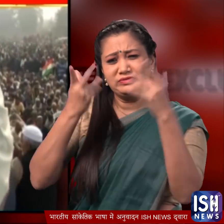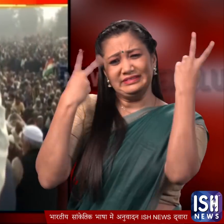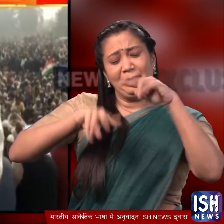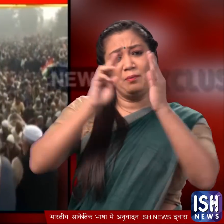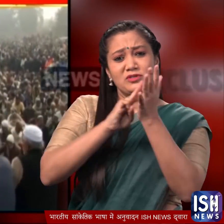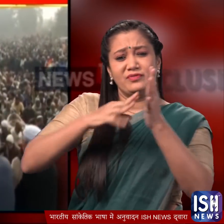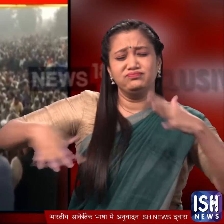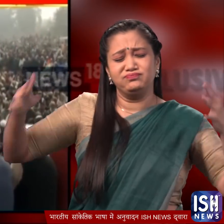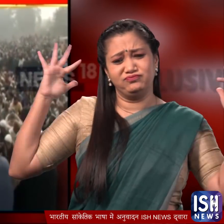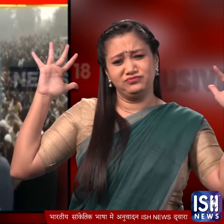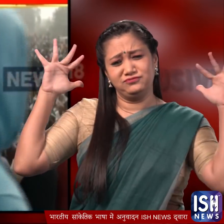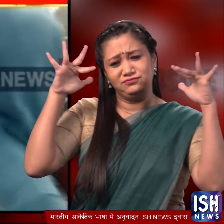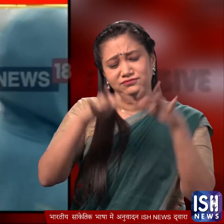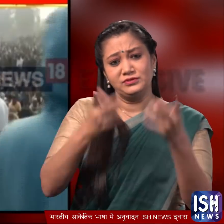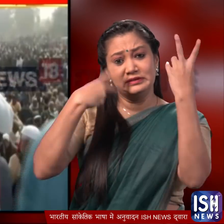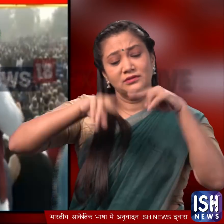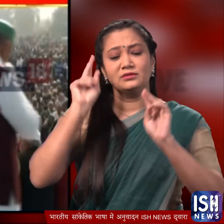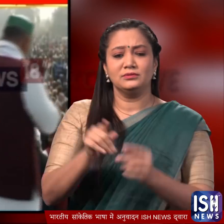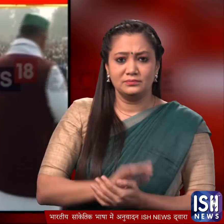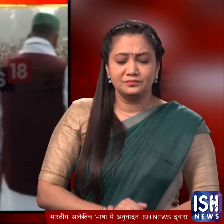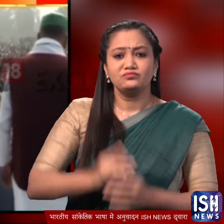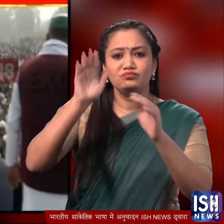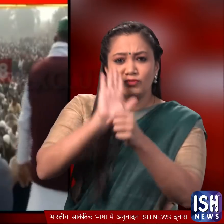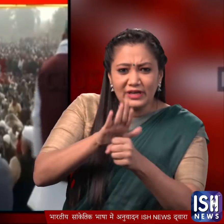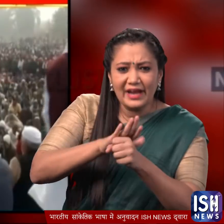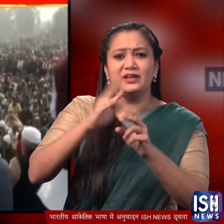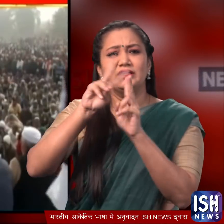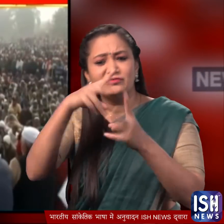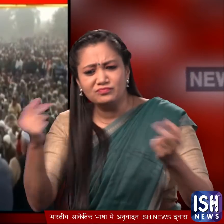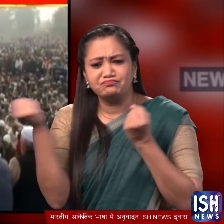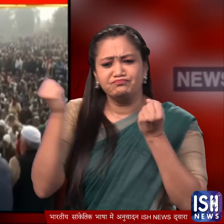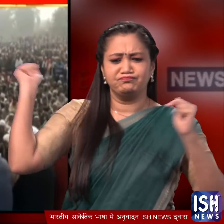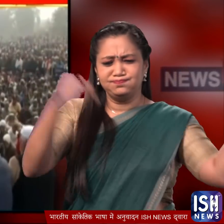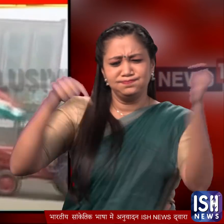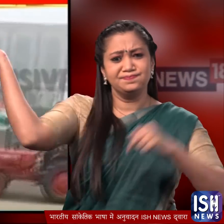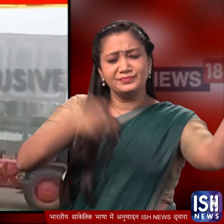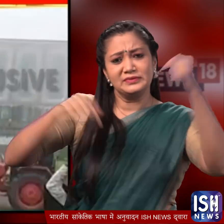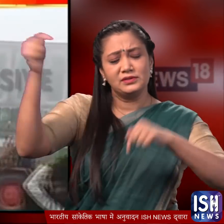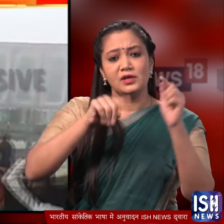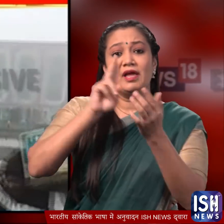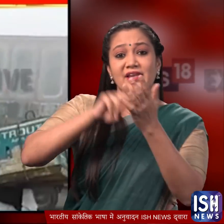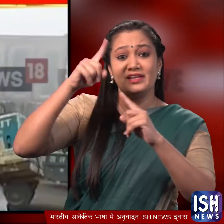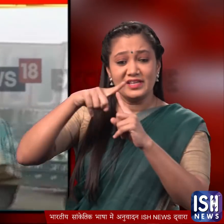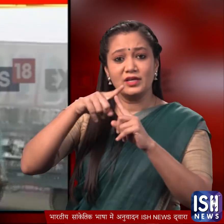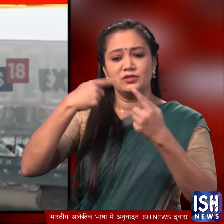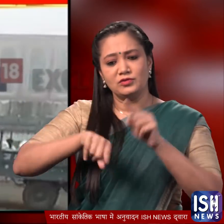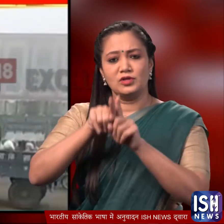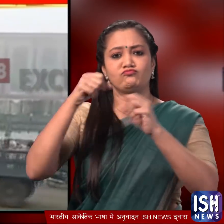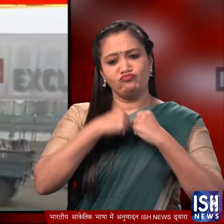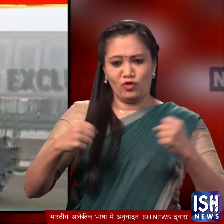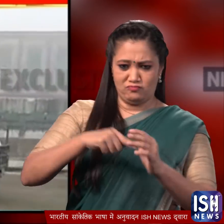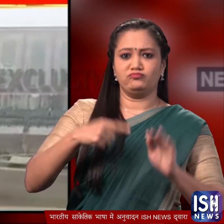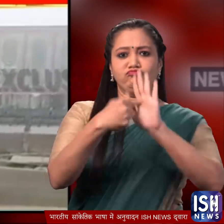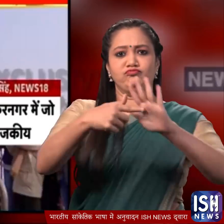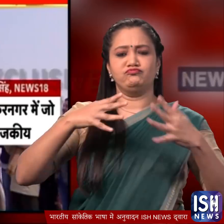इस महापंचायत में शामिल होने के लिए आसपास के जिलों से भी किसान ट्रैक्टर और दूसरी गाड़ियों के जरिए वहां पहुंचे और नरेश टिकैत की अगुवाई में शक्ति